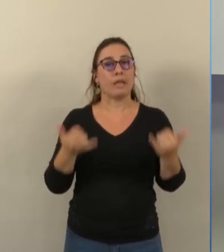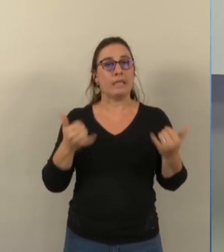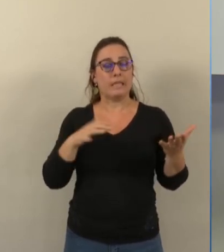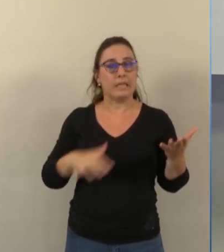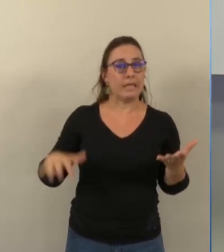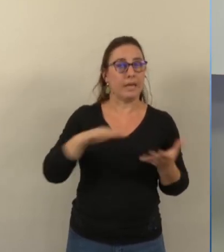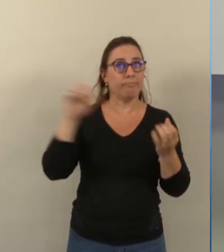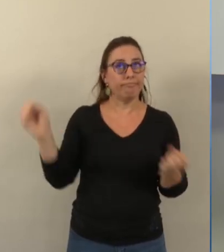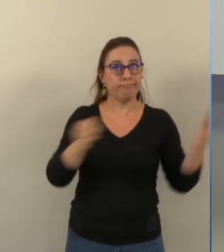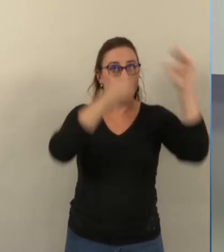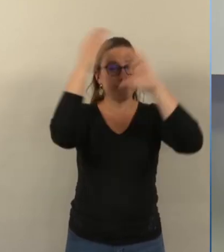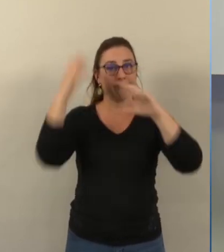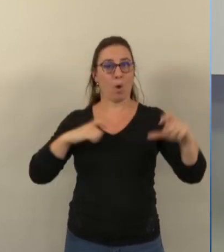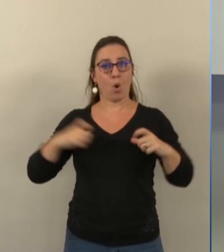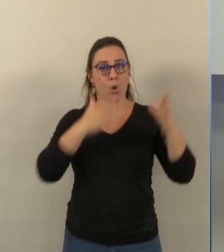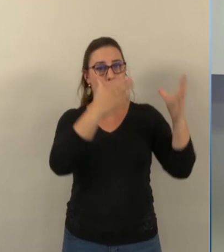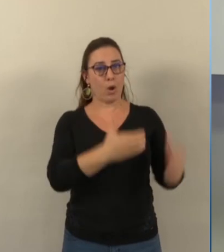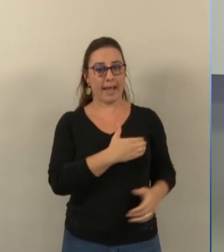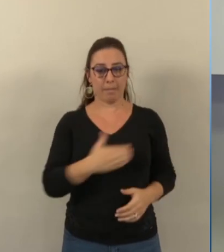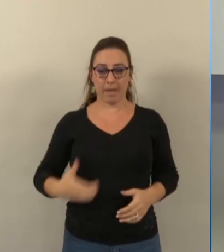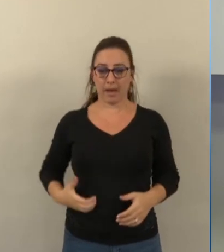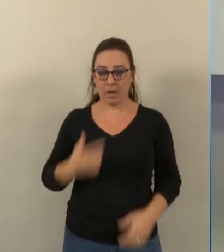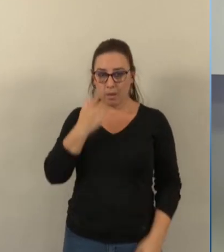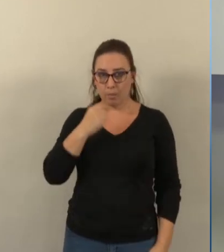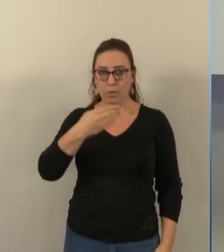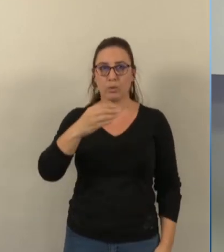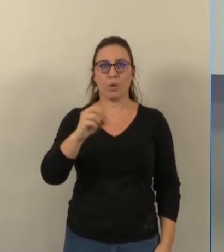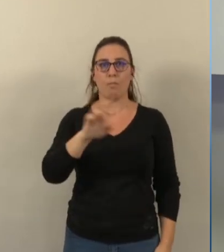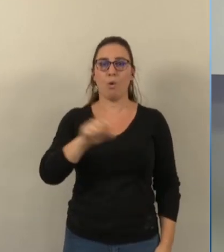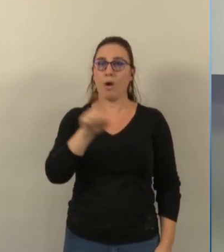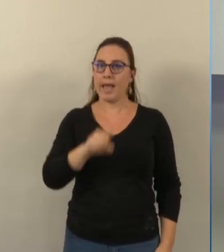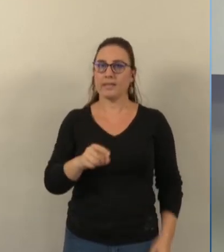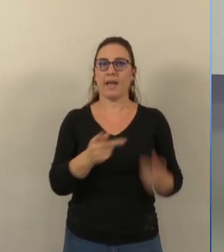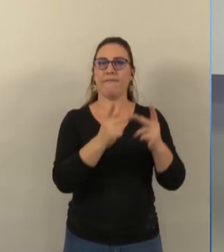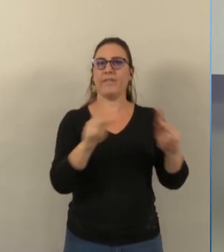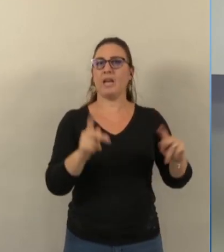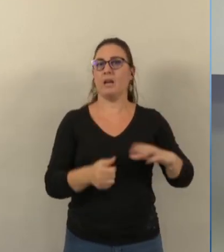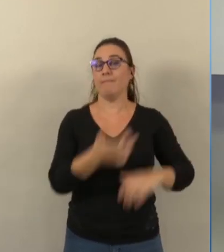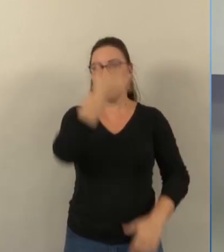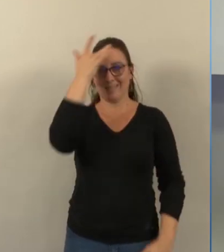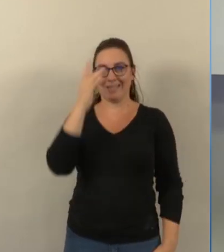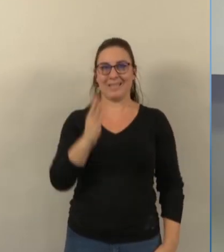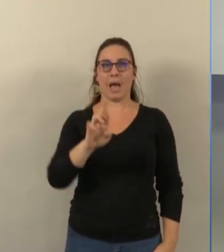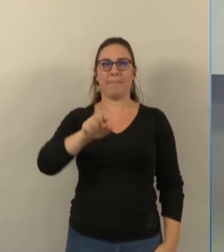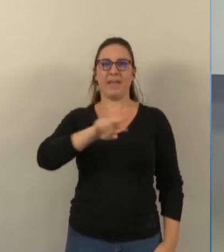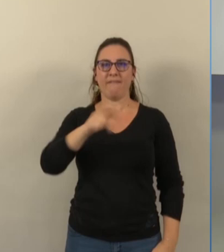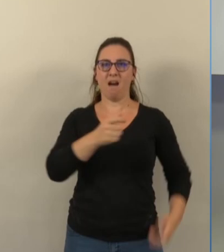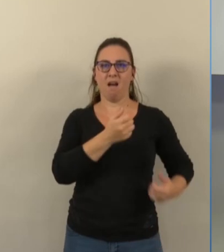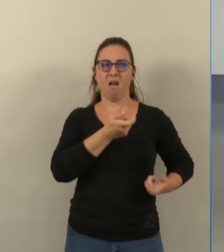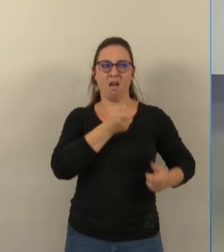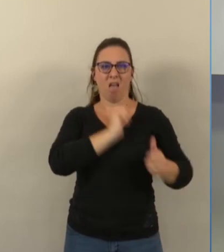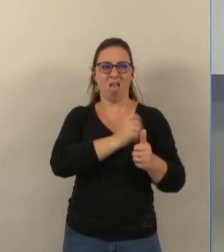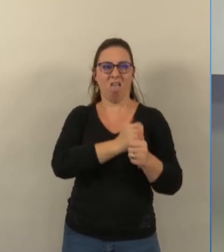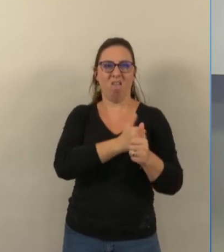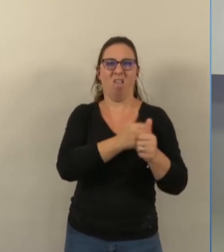à mon collègue mère Yannick Morez maire de Saint-Brévin acculé à la démission après des actes